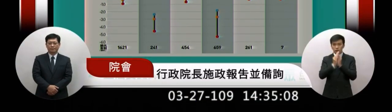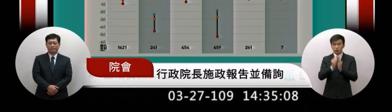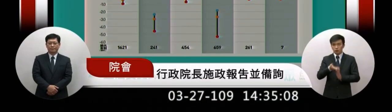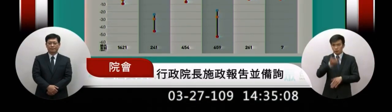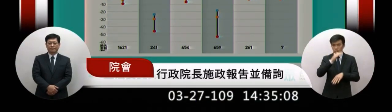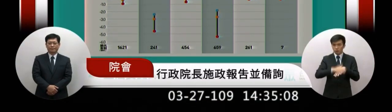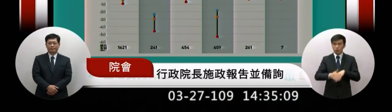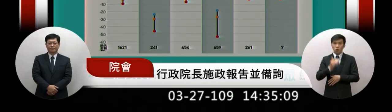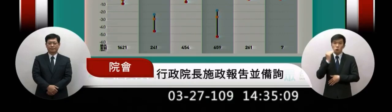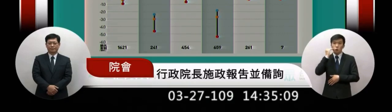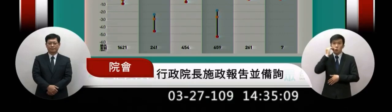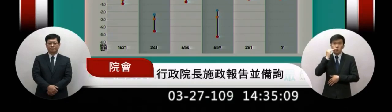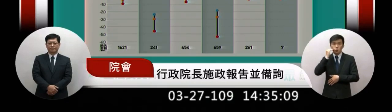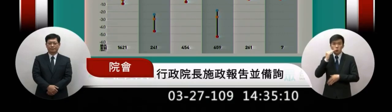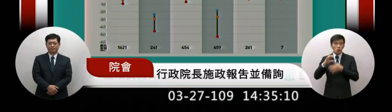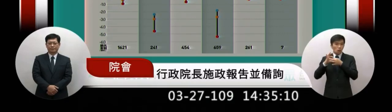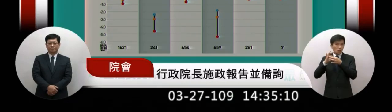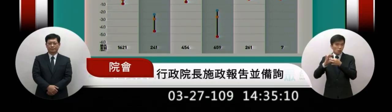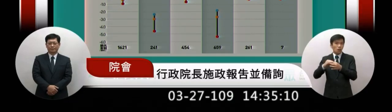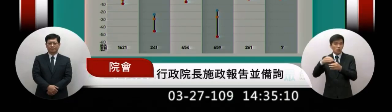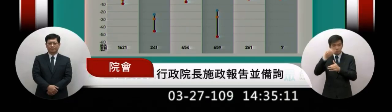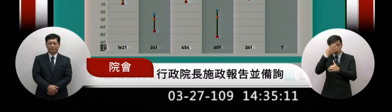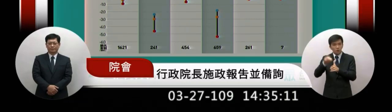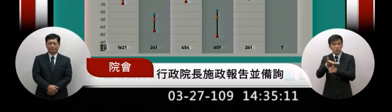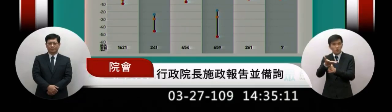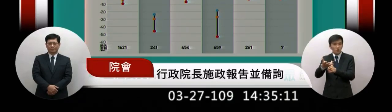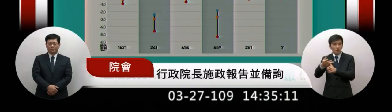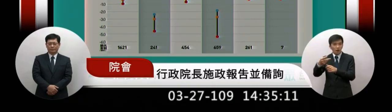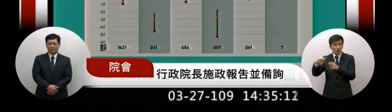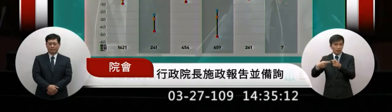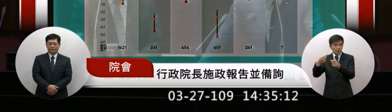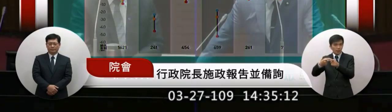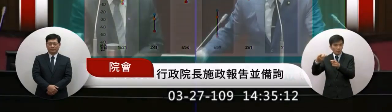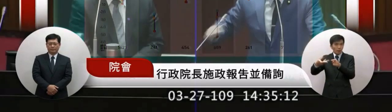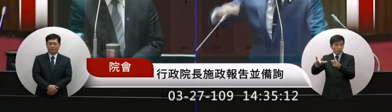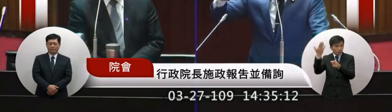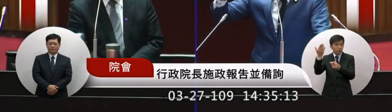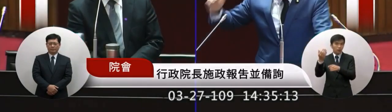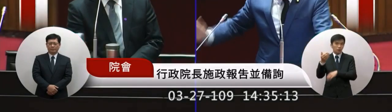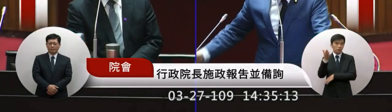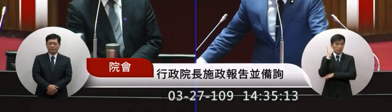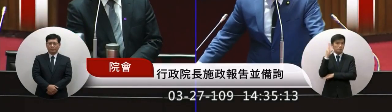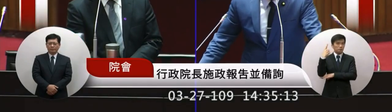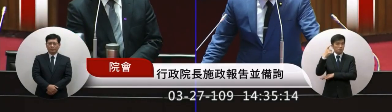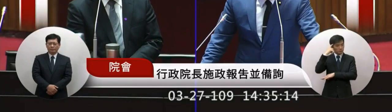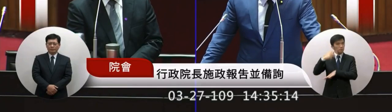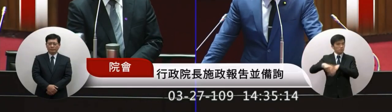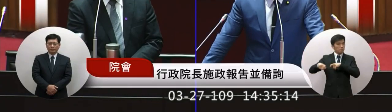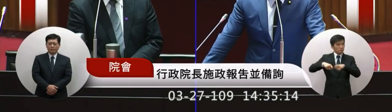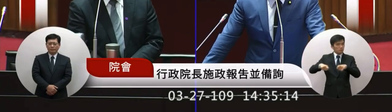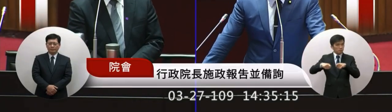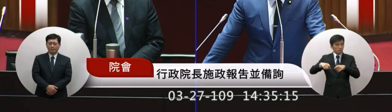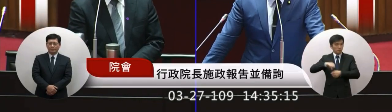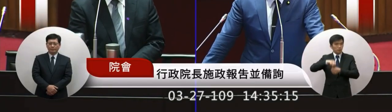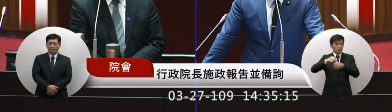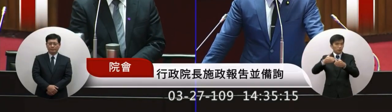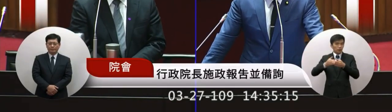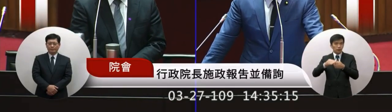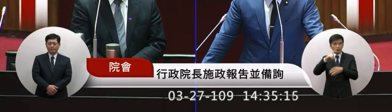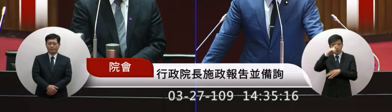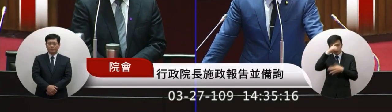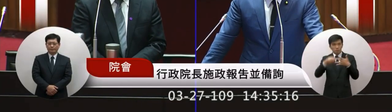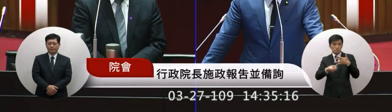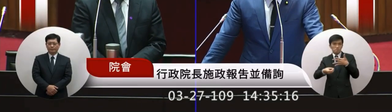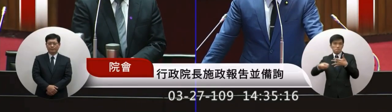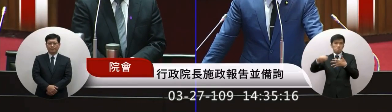多准备几套剧本来因应。应该我个人认为啦，其实应该要升高这个等级哈，应该启动一个全方位所谓